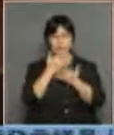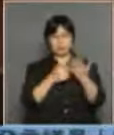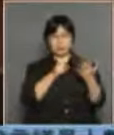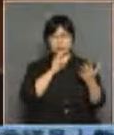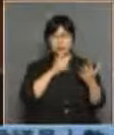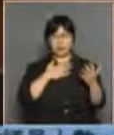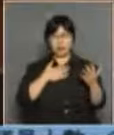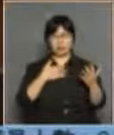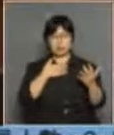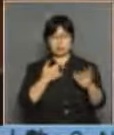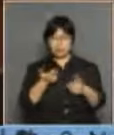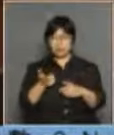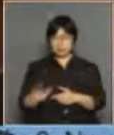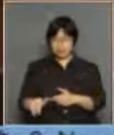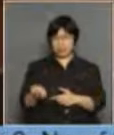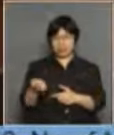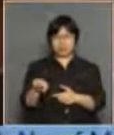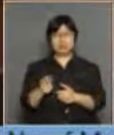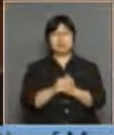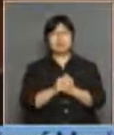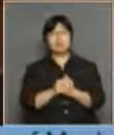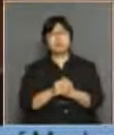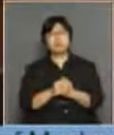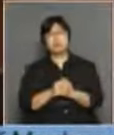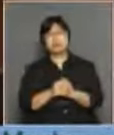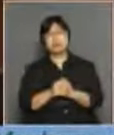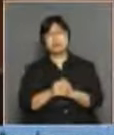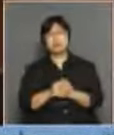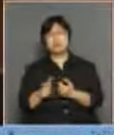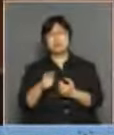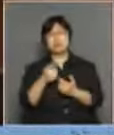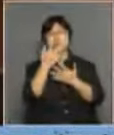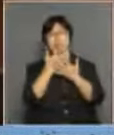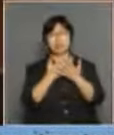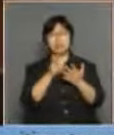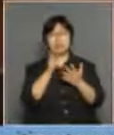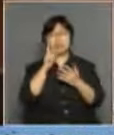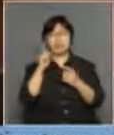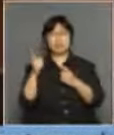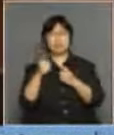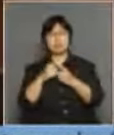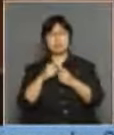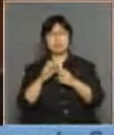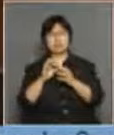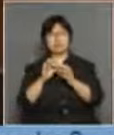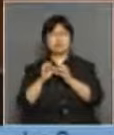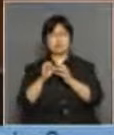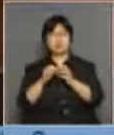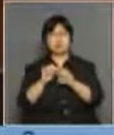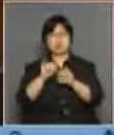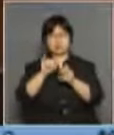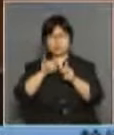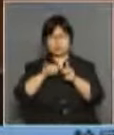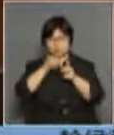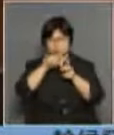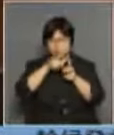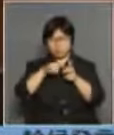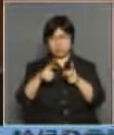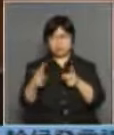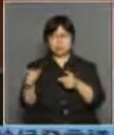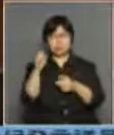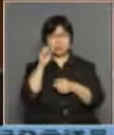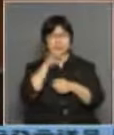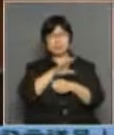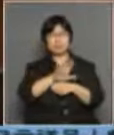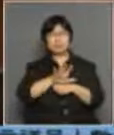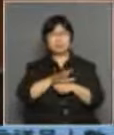資料，即係都得嘅。即係除非就係你哋個網，即係譬如民建聯放 YouTube 就唔俾人哋留言，咁就可以避免咗